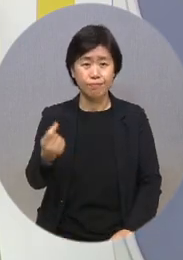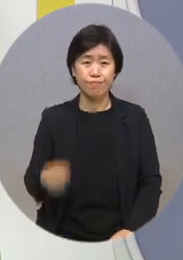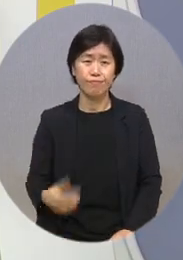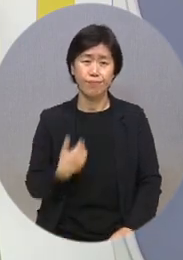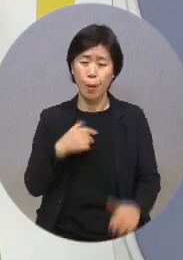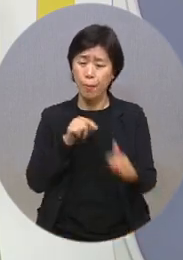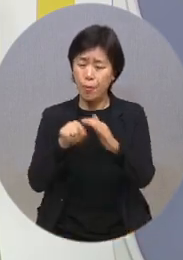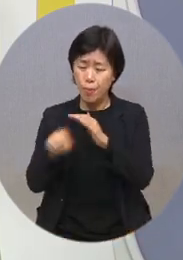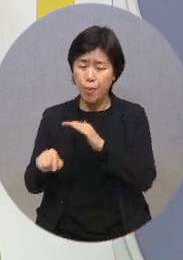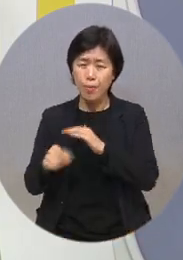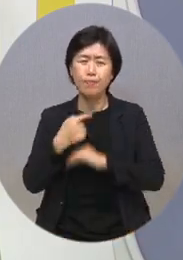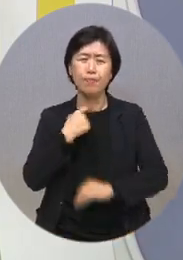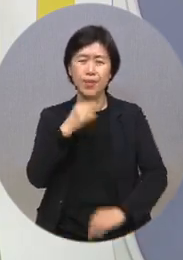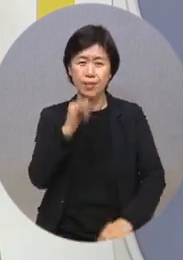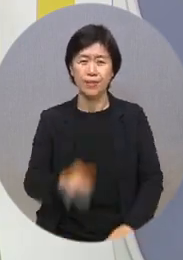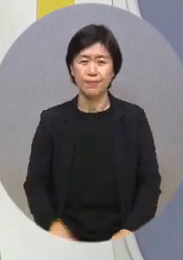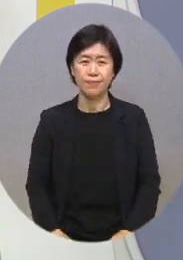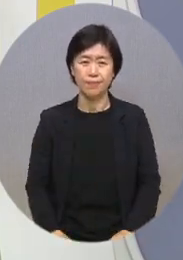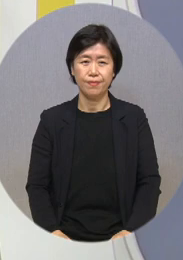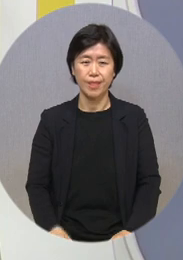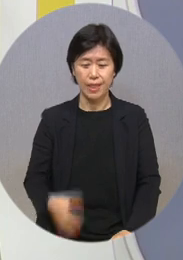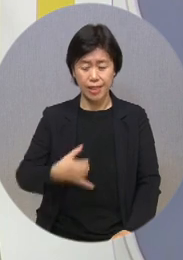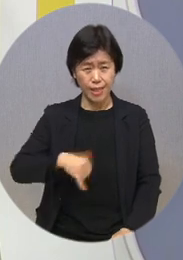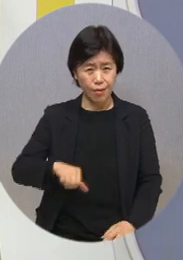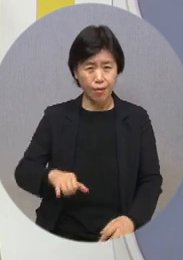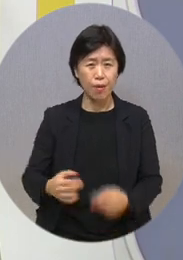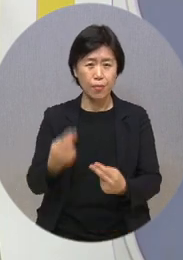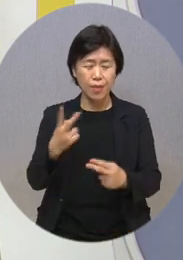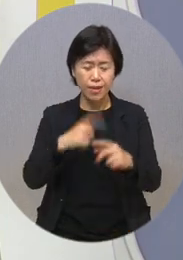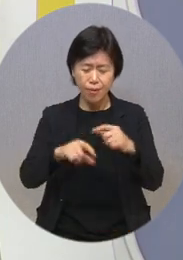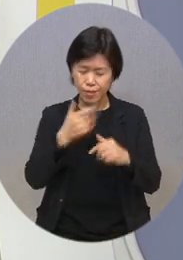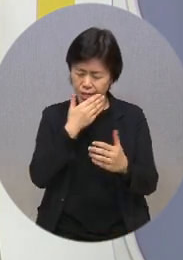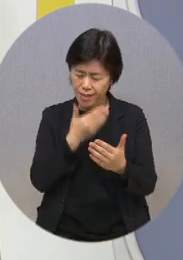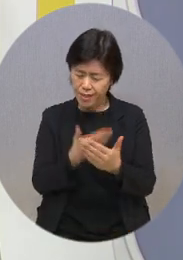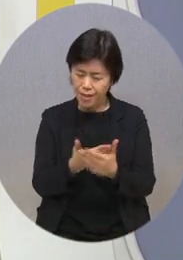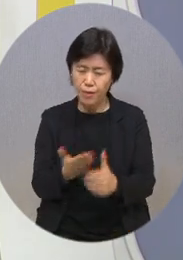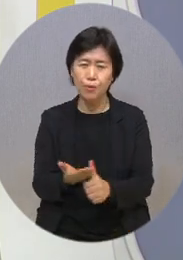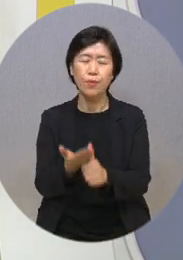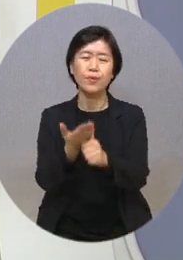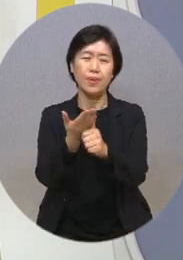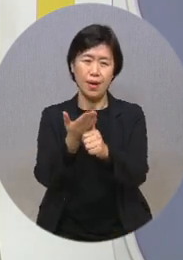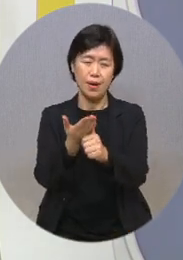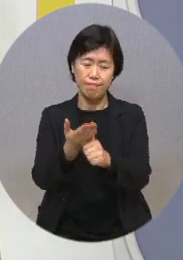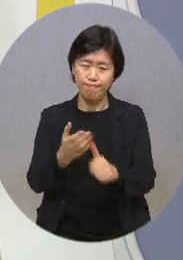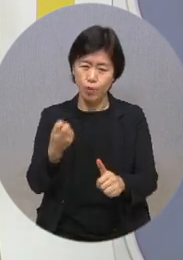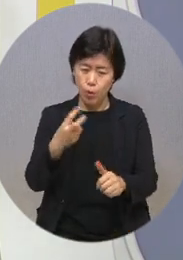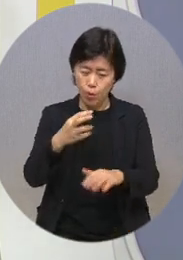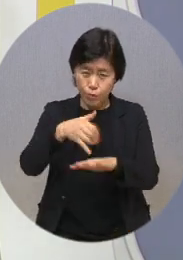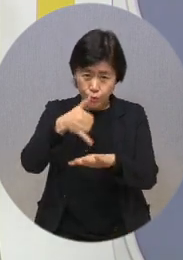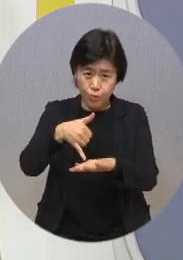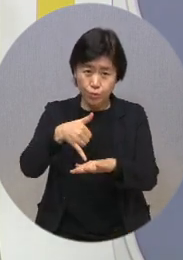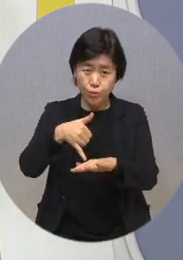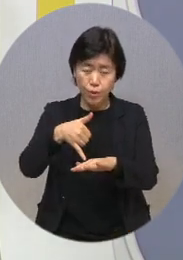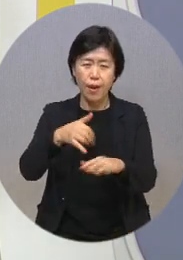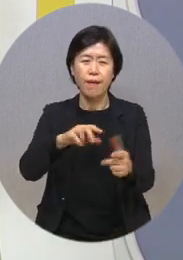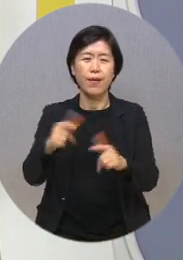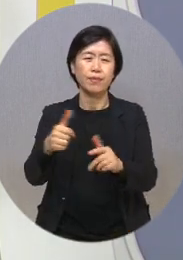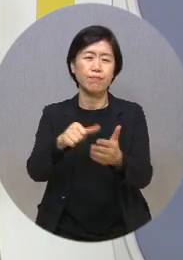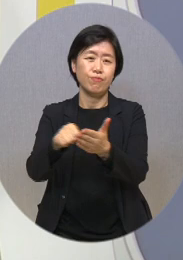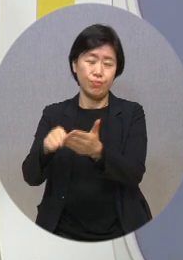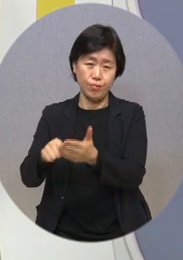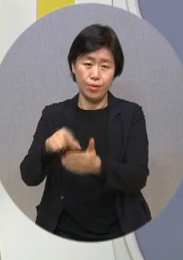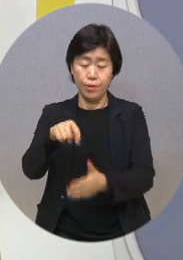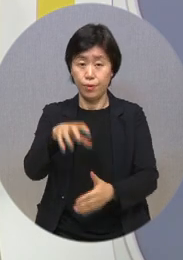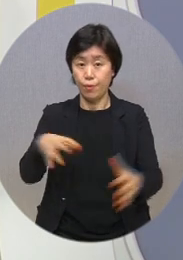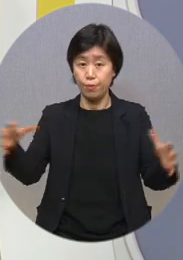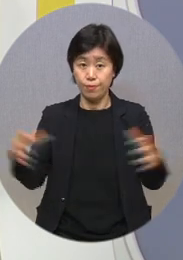하나인데 자식보다도 더 귀하게 농사 지은 것들이 바로 이 남도장터에 있습니다. 뭐